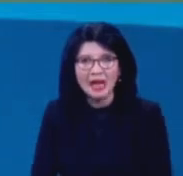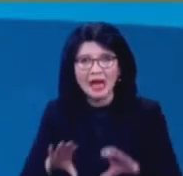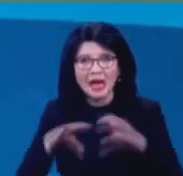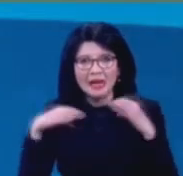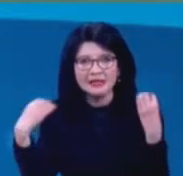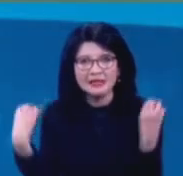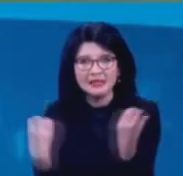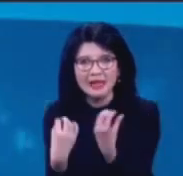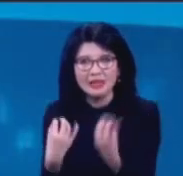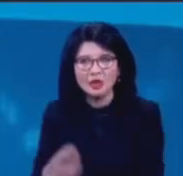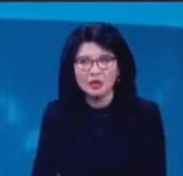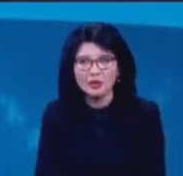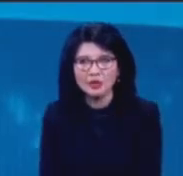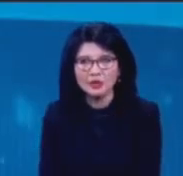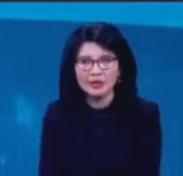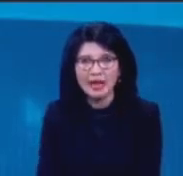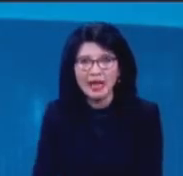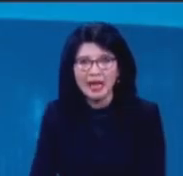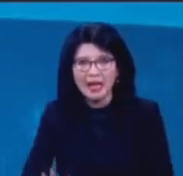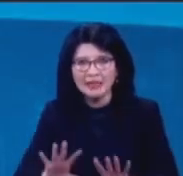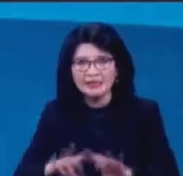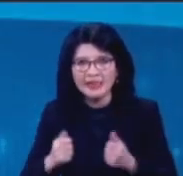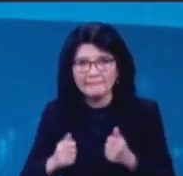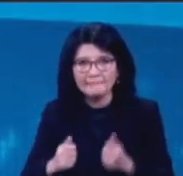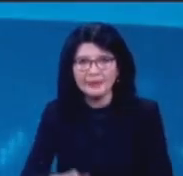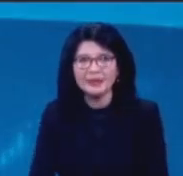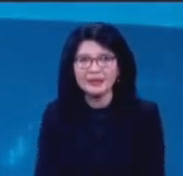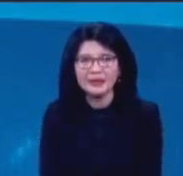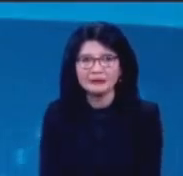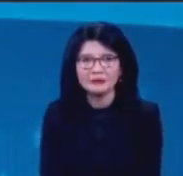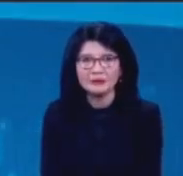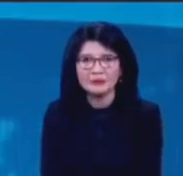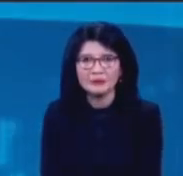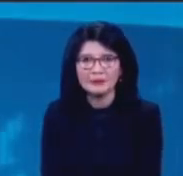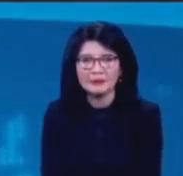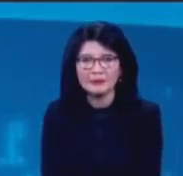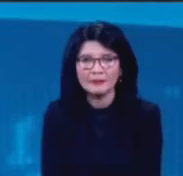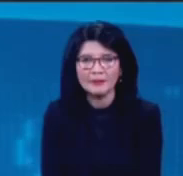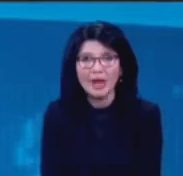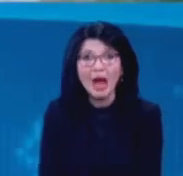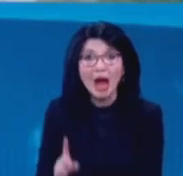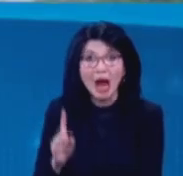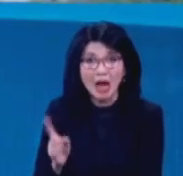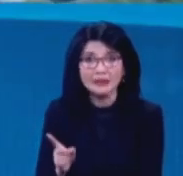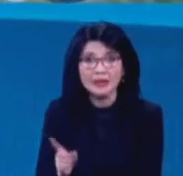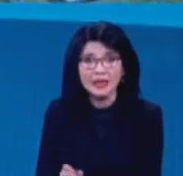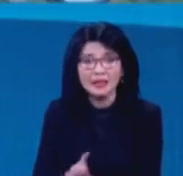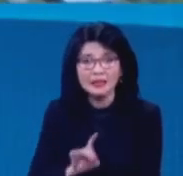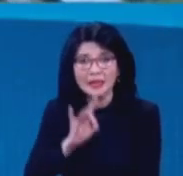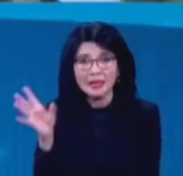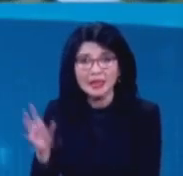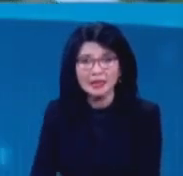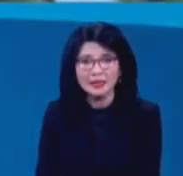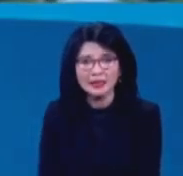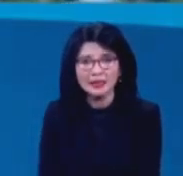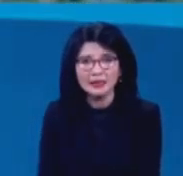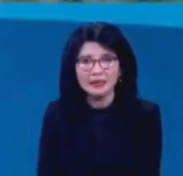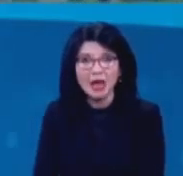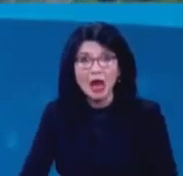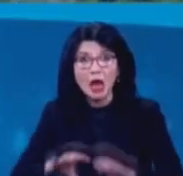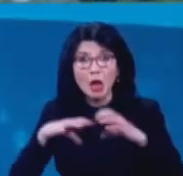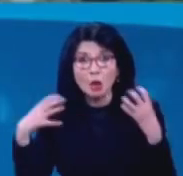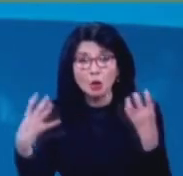Barnabas Yowe yang siap akan digunakan. Tapi juga ada gelora